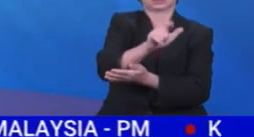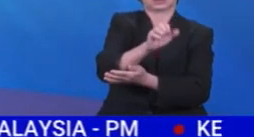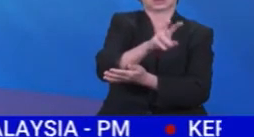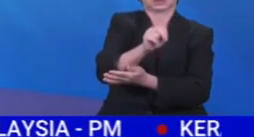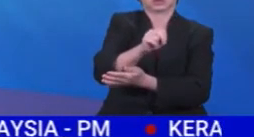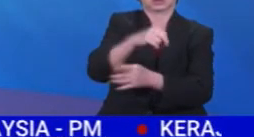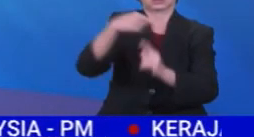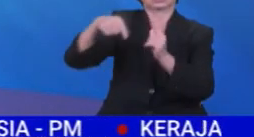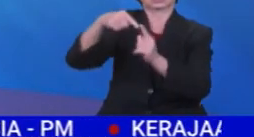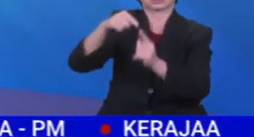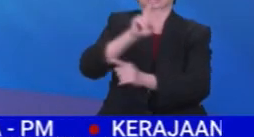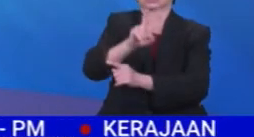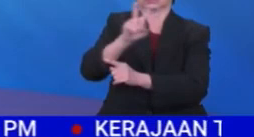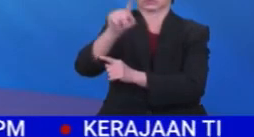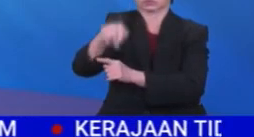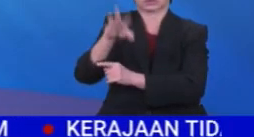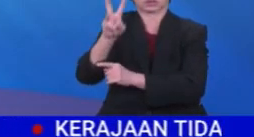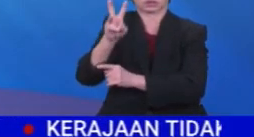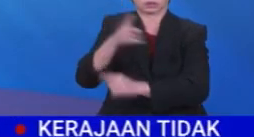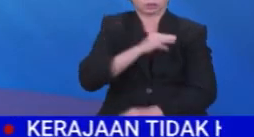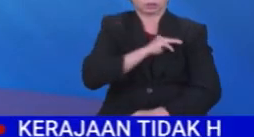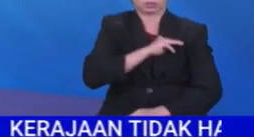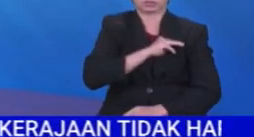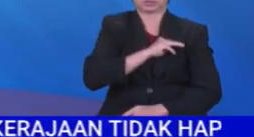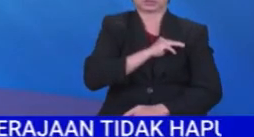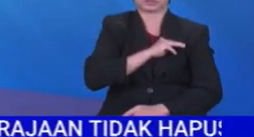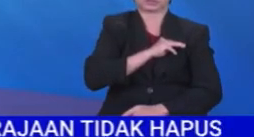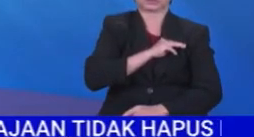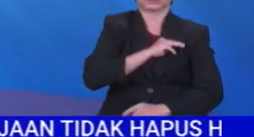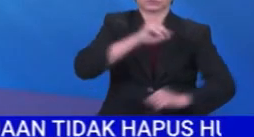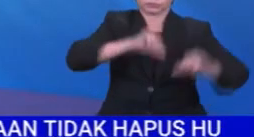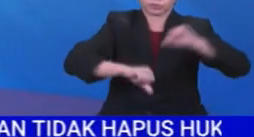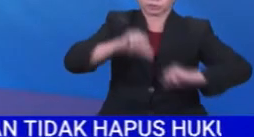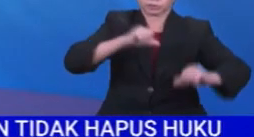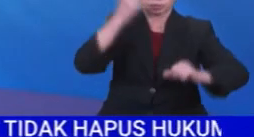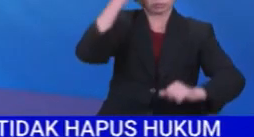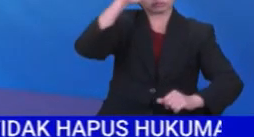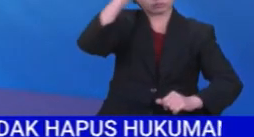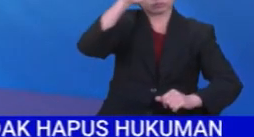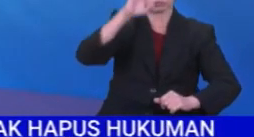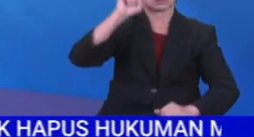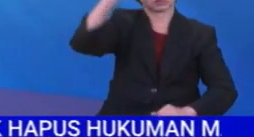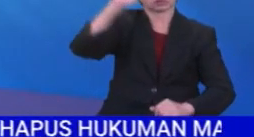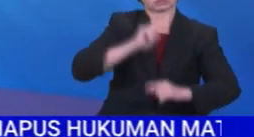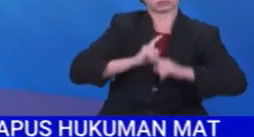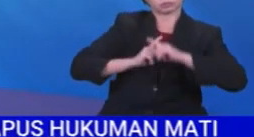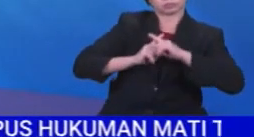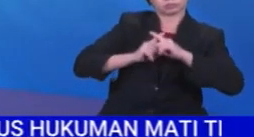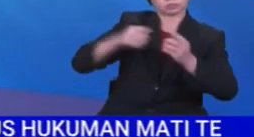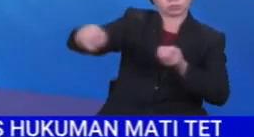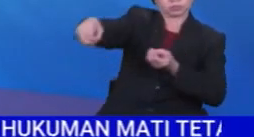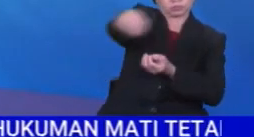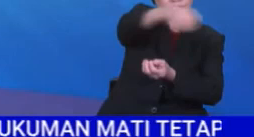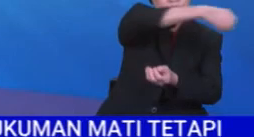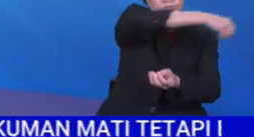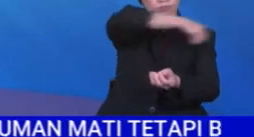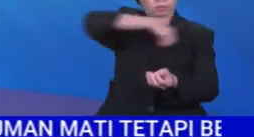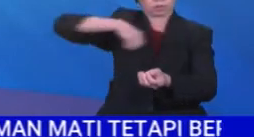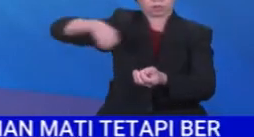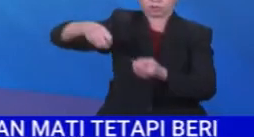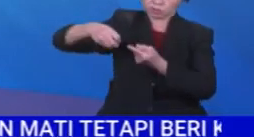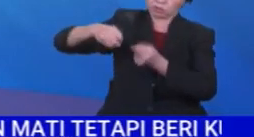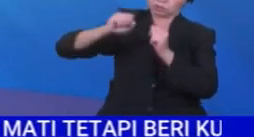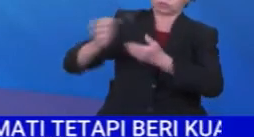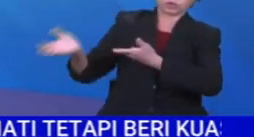22 Jun ini menteri CY teknologi dan inovasi Safa jatuh Yakub handphone sitif satelit berkenaan dapat